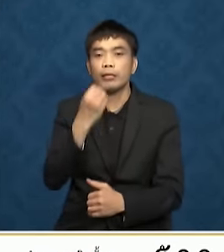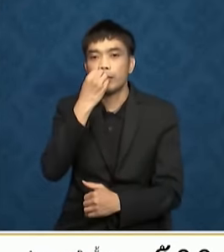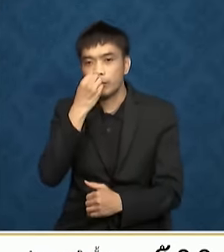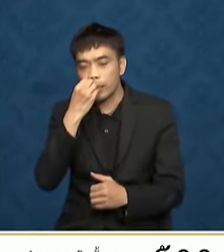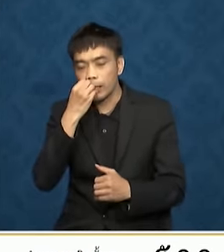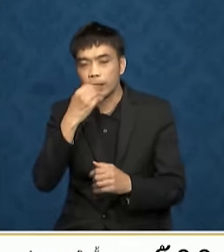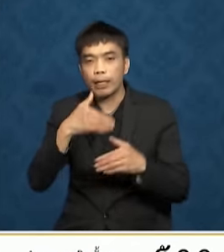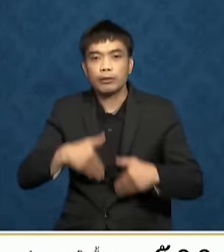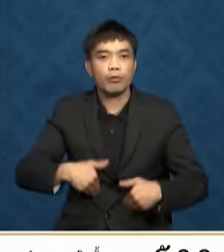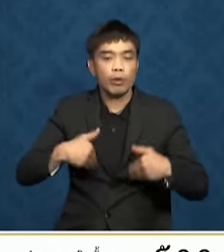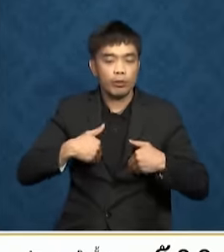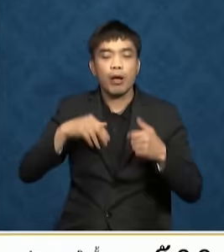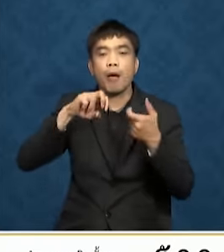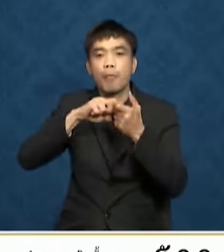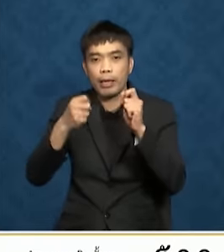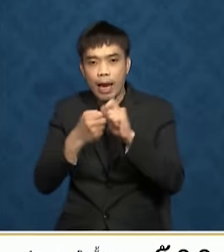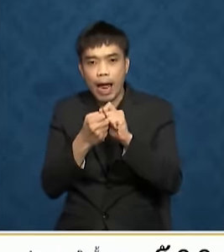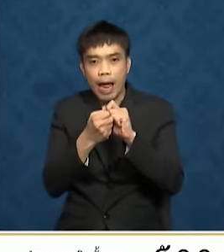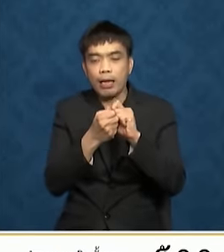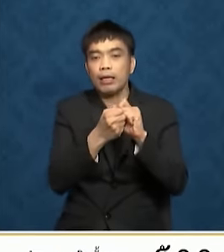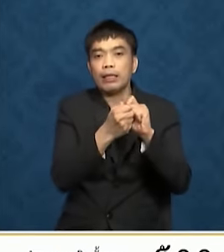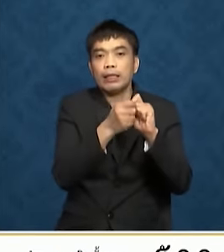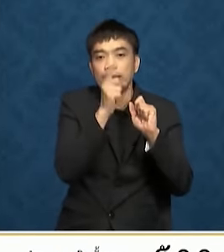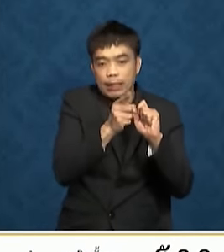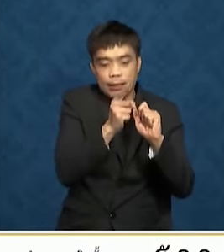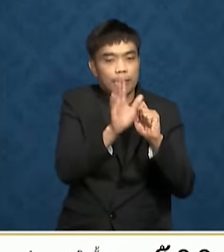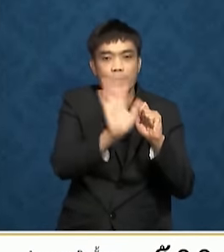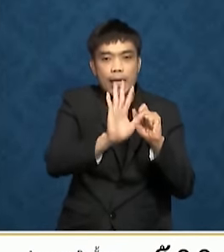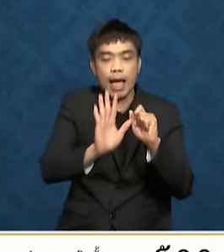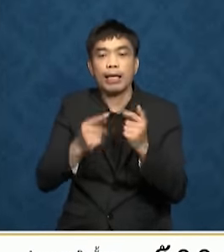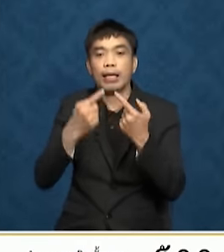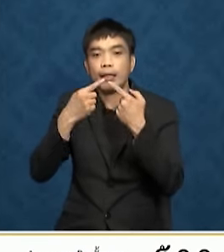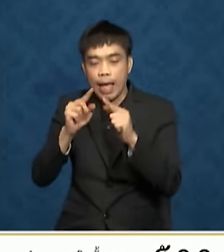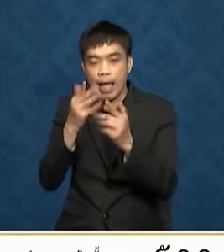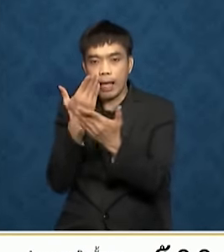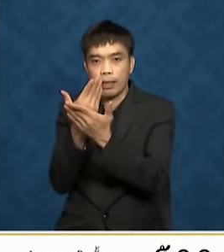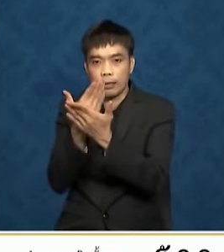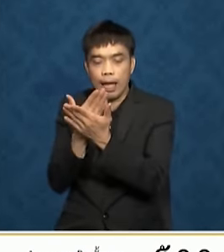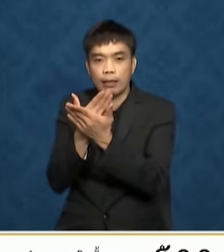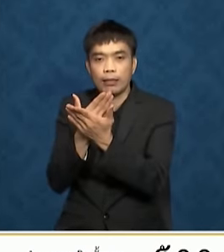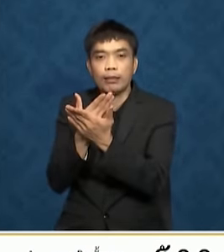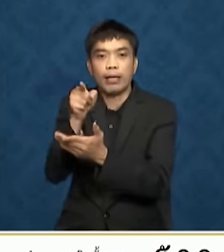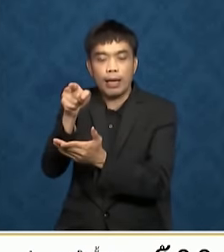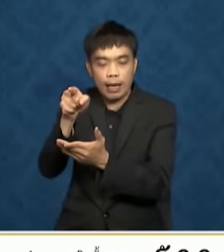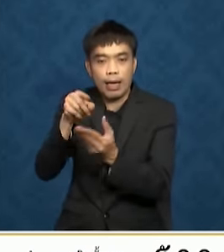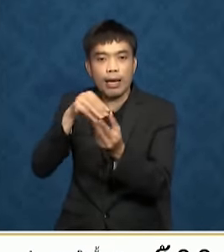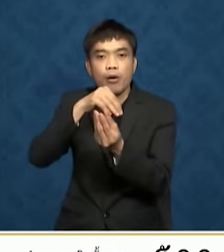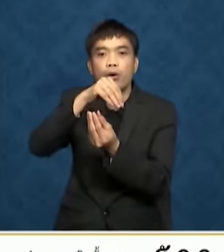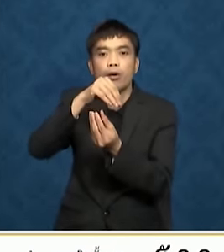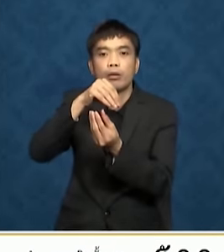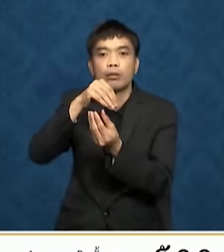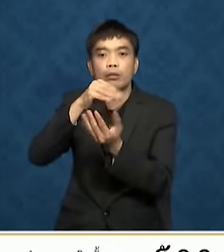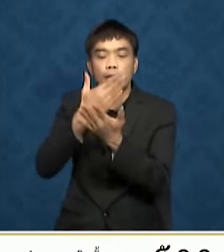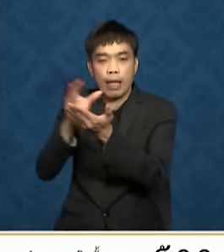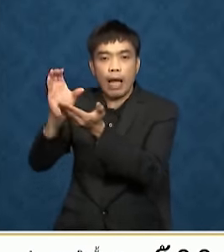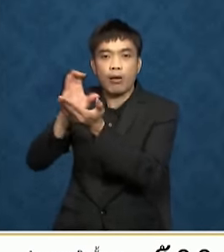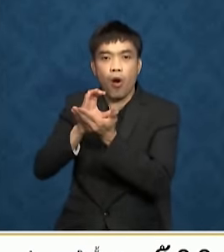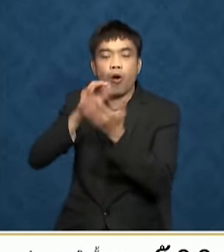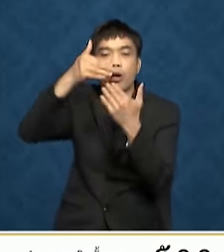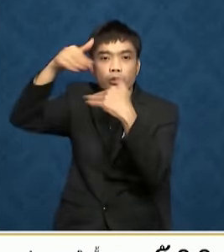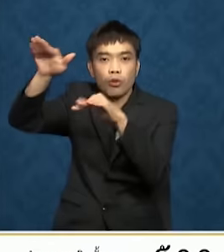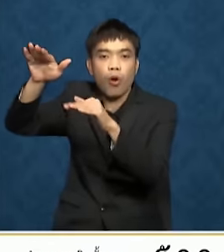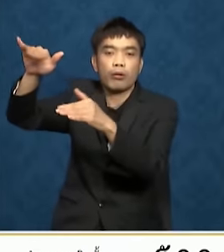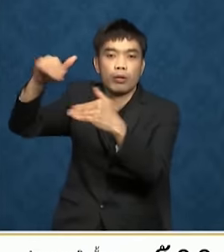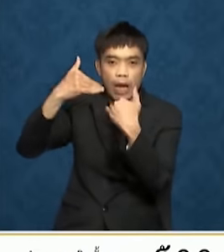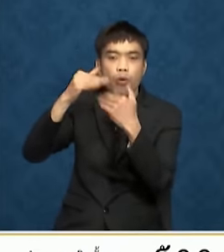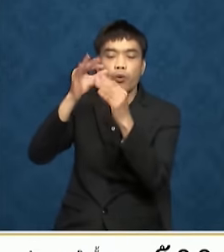ปัญหาการลงทุนInvestment Government expenditureงบประมาณแผ่นดินแล้วก็ x - mหรือหรือเอาส่งออกลบนำ